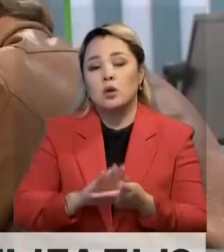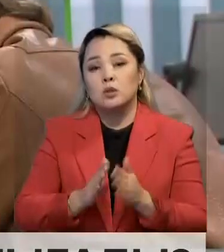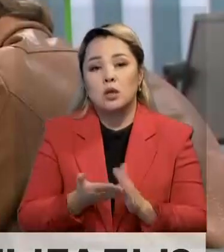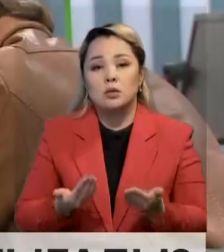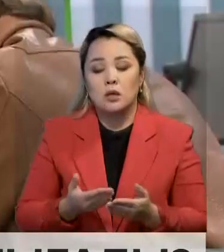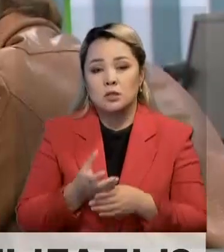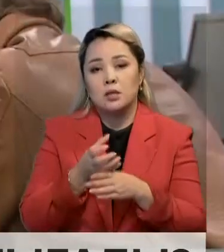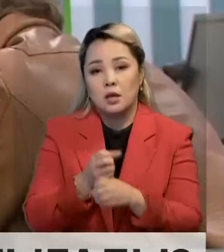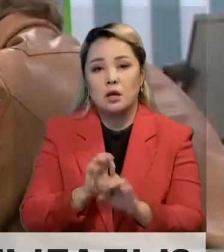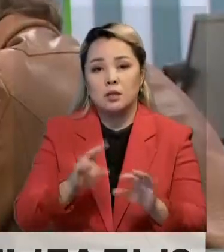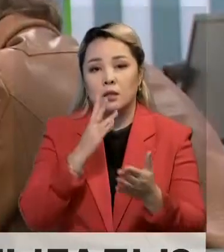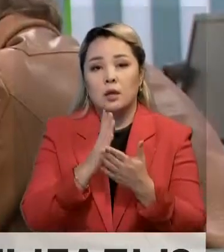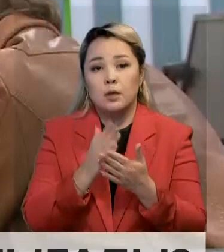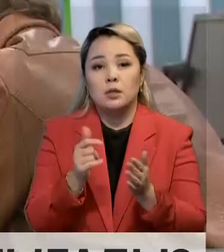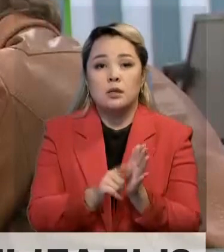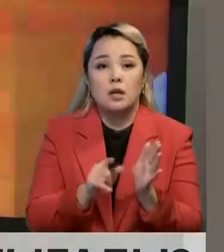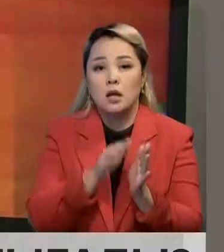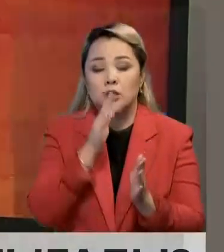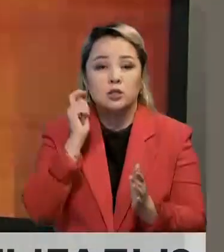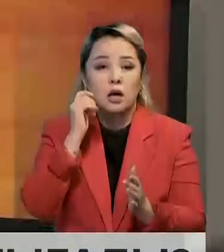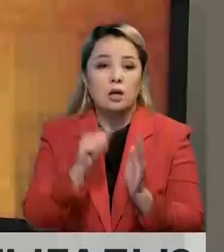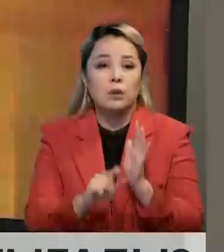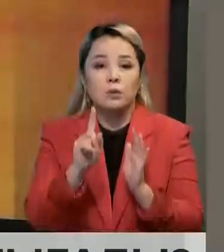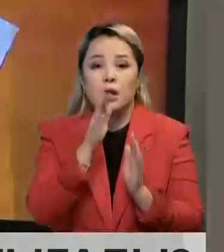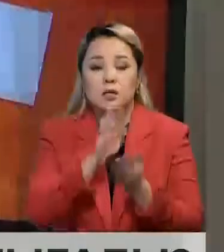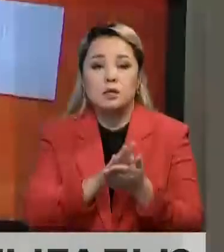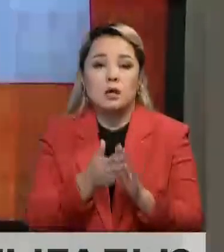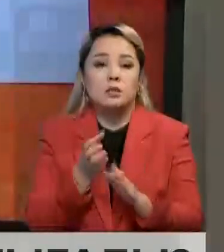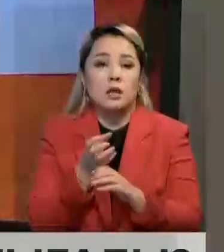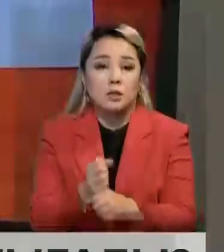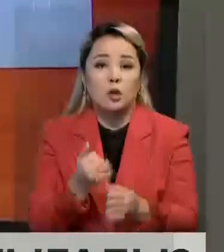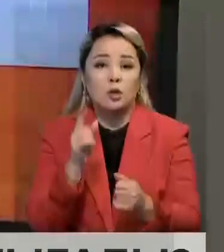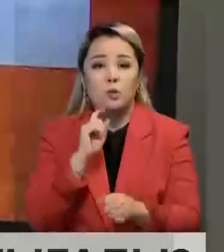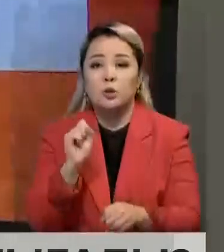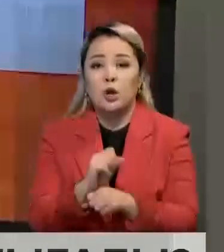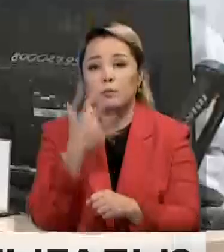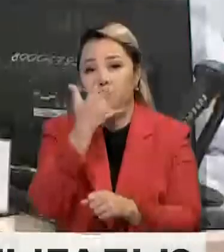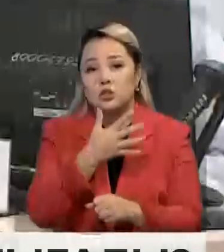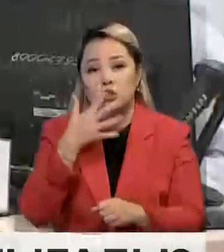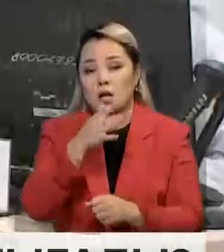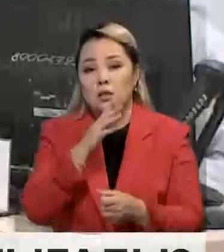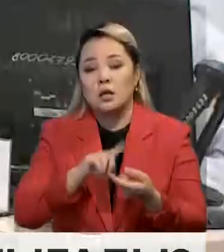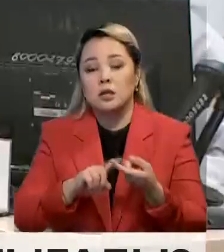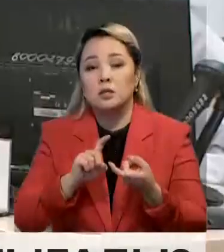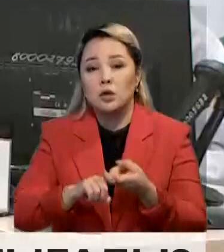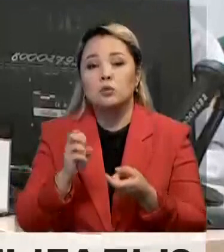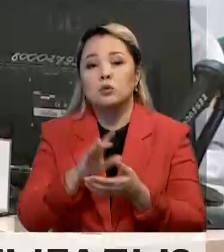қысқарғанын алға тартты. Сондықтан зейнет жасы 61-ге дейін қысқартылып отыр. Бұл мораторий 5 жыл бойы сақталады.